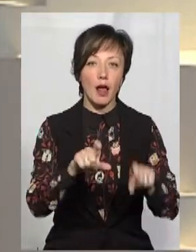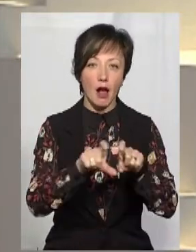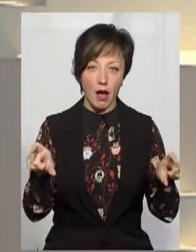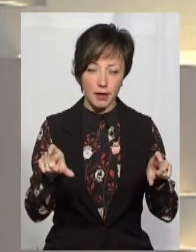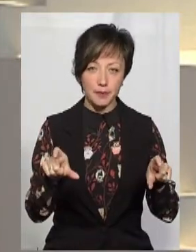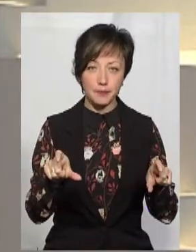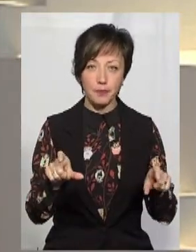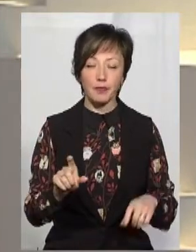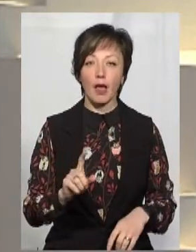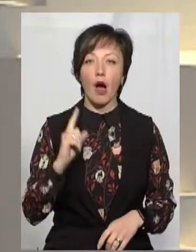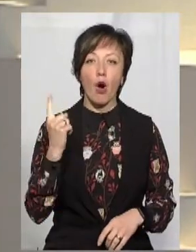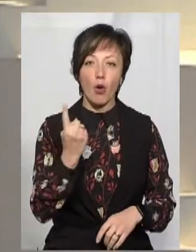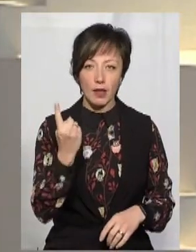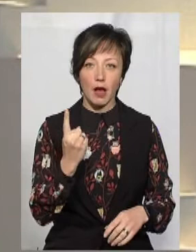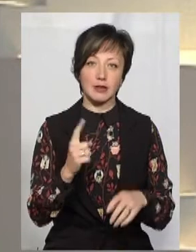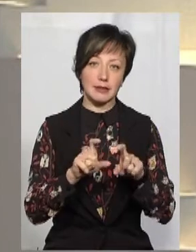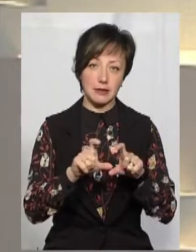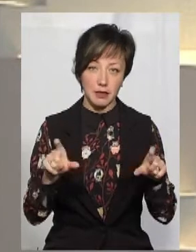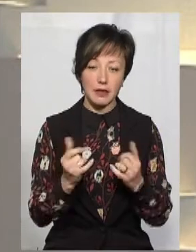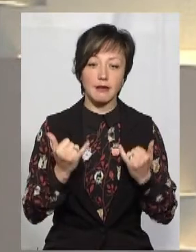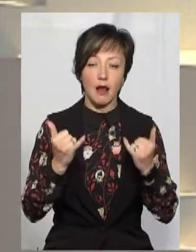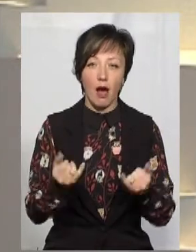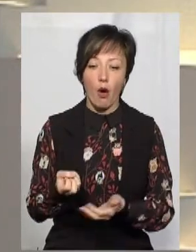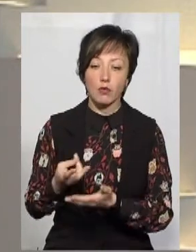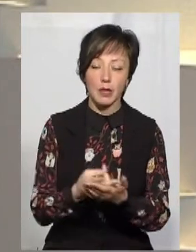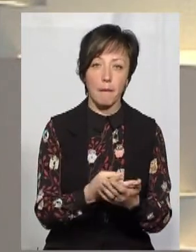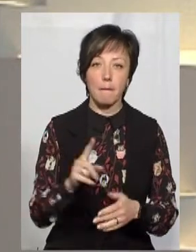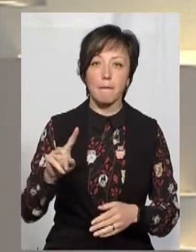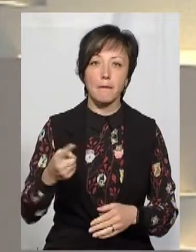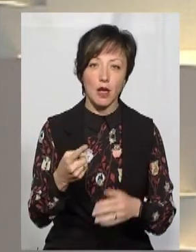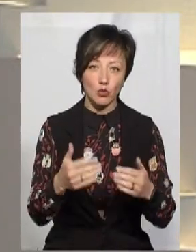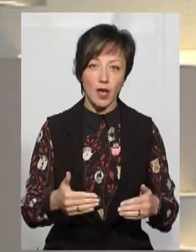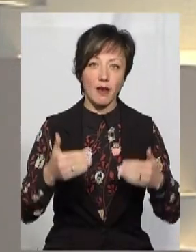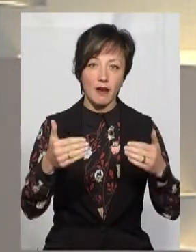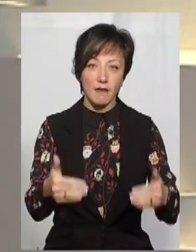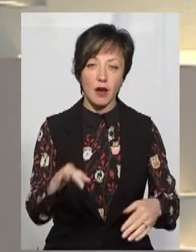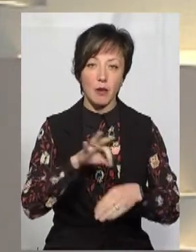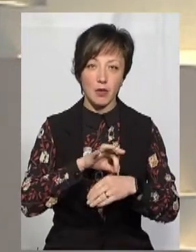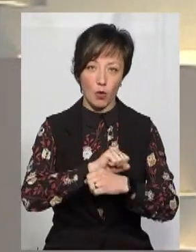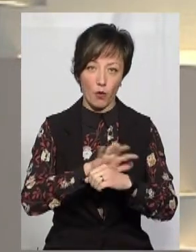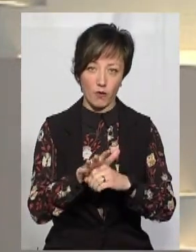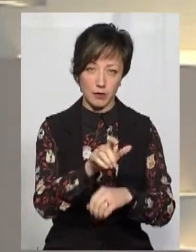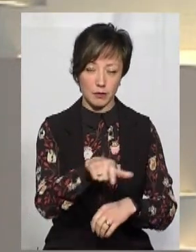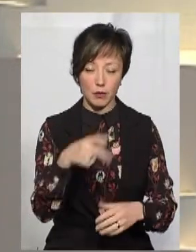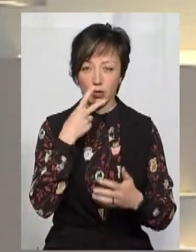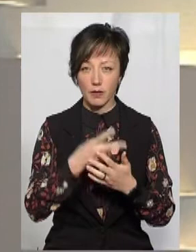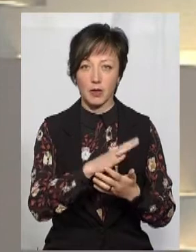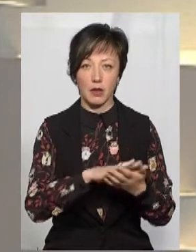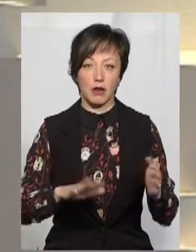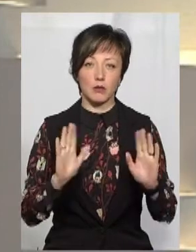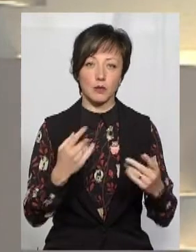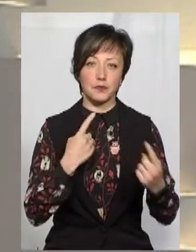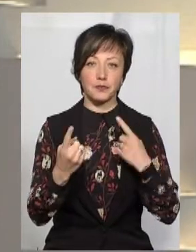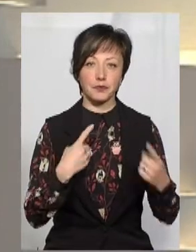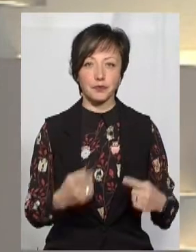районній лікарні. Це одна із медустанов для госпіталізації першої хвилі пацієнтів із COVID-19. Подивімось і